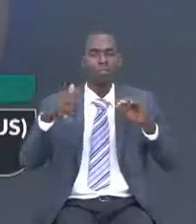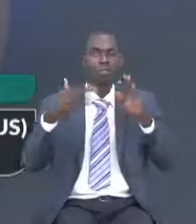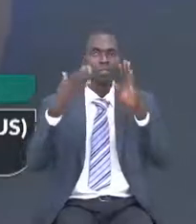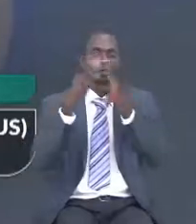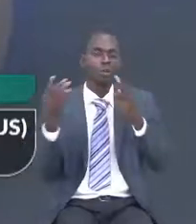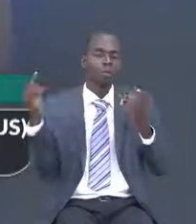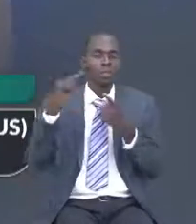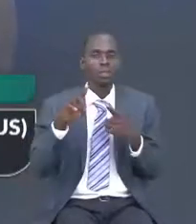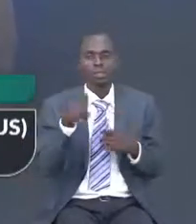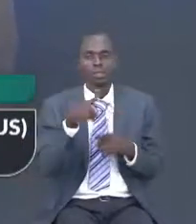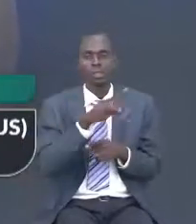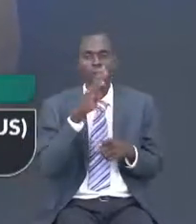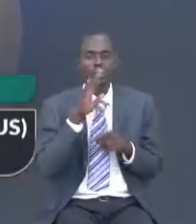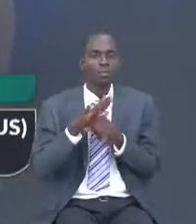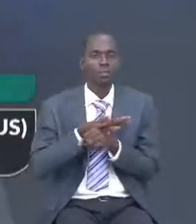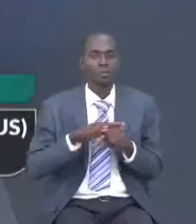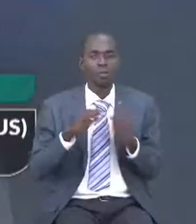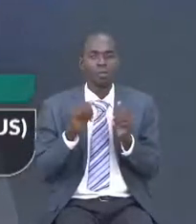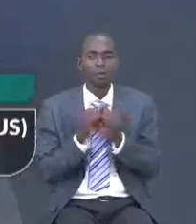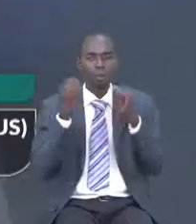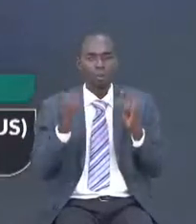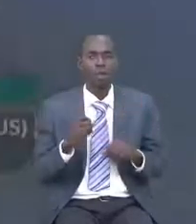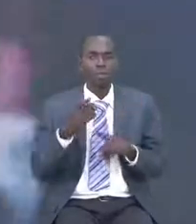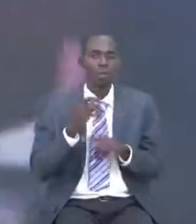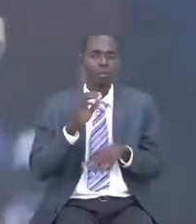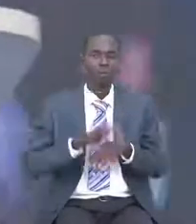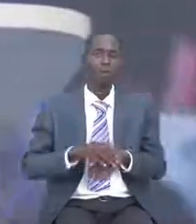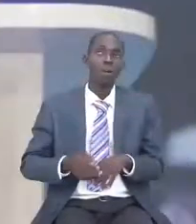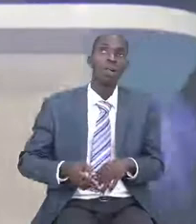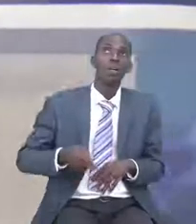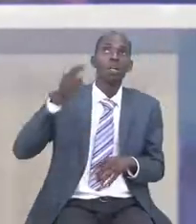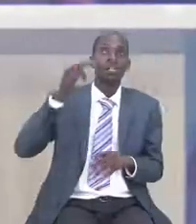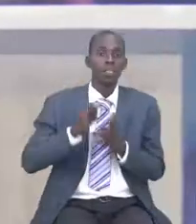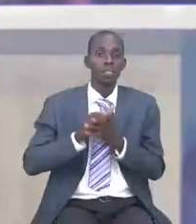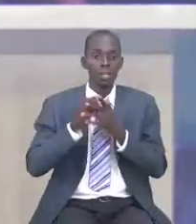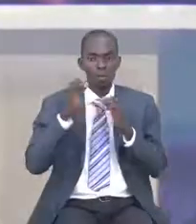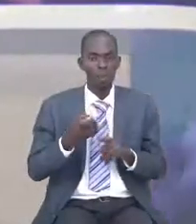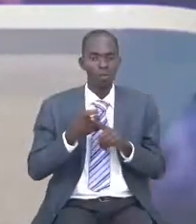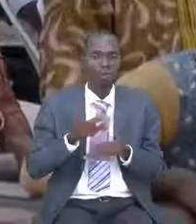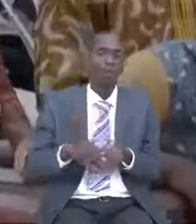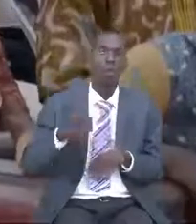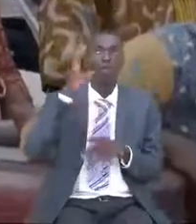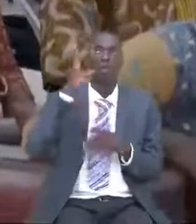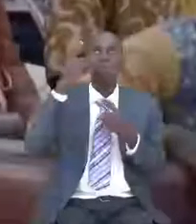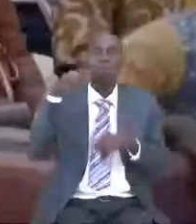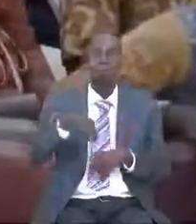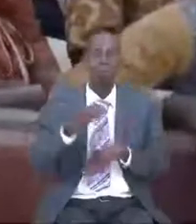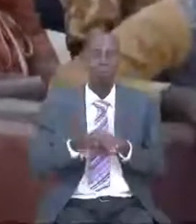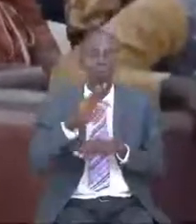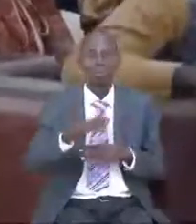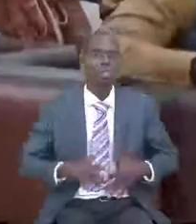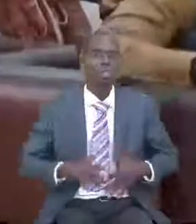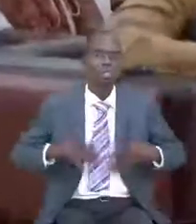de Jérusalem jusqu'à ce que vous soyez revêtus de la puissance d'en haut. Cette puissance d'en haut